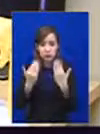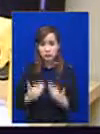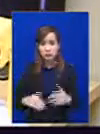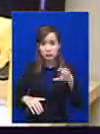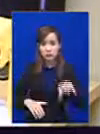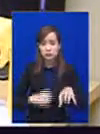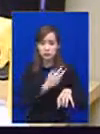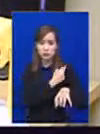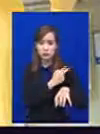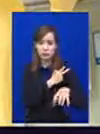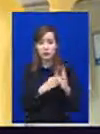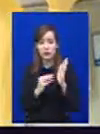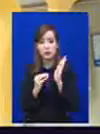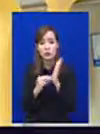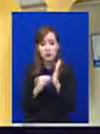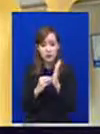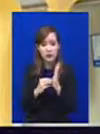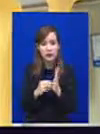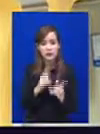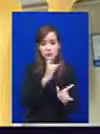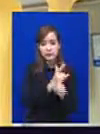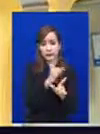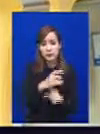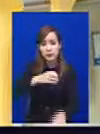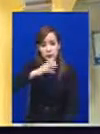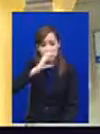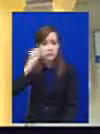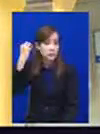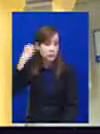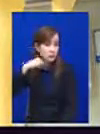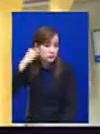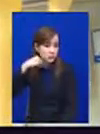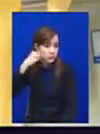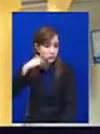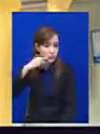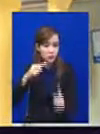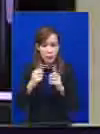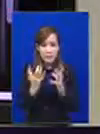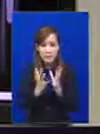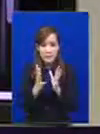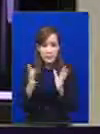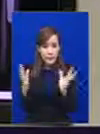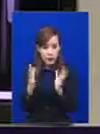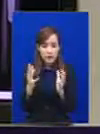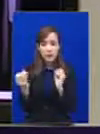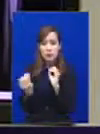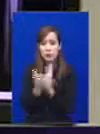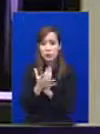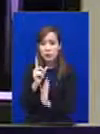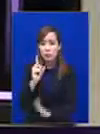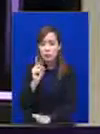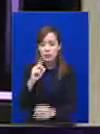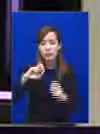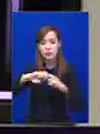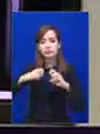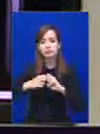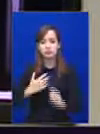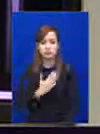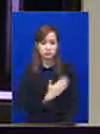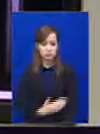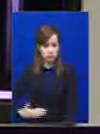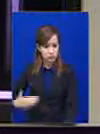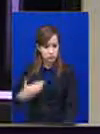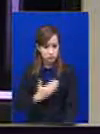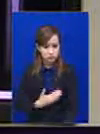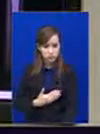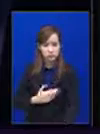าบาลกรุงเทพพบว่าการดื่มเครื่องดื่มแอลกอฮอล์เป็นประจำในปริมาณที่มากเกินไปส่งผลทำให้เกิดปัญหาสุขภาพเป็นโรค